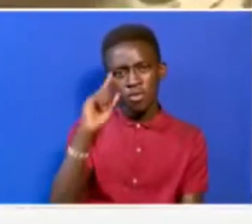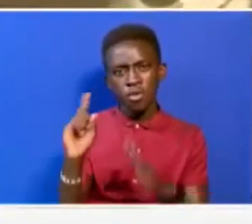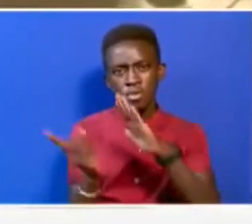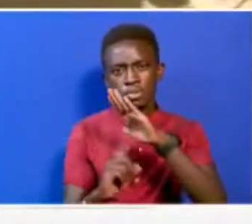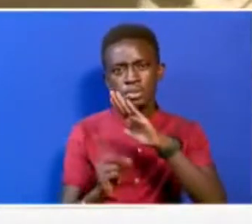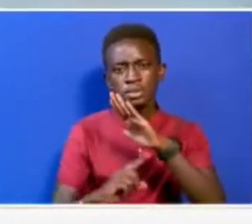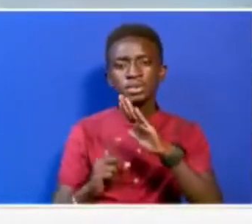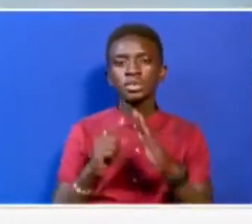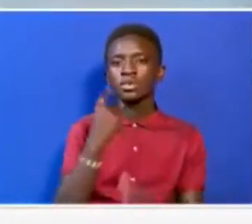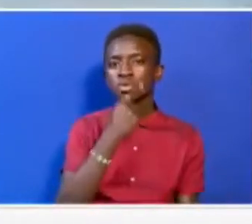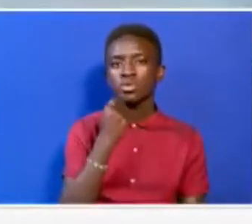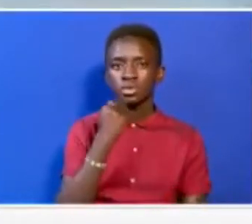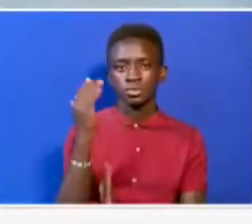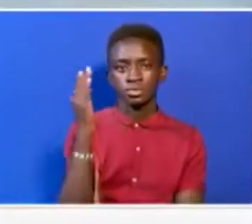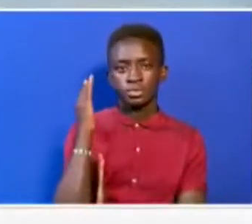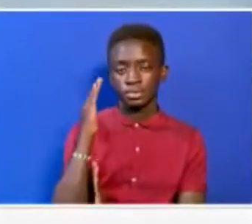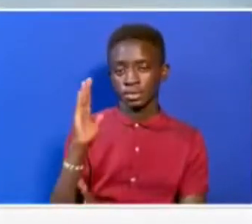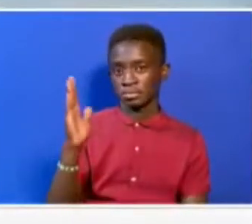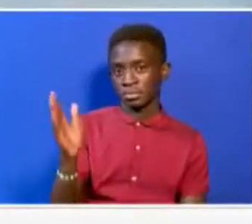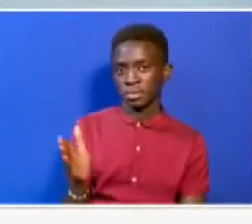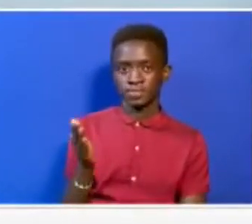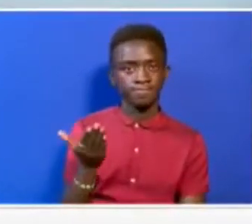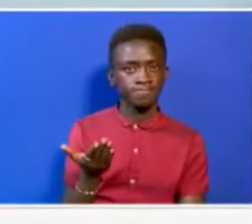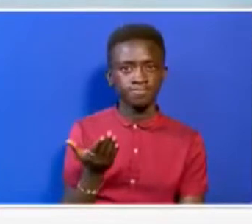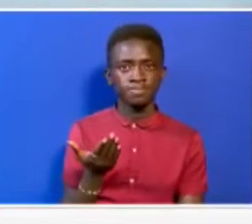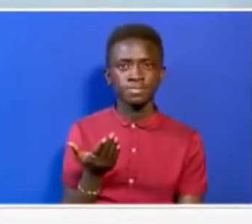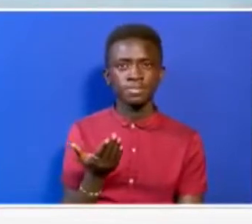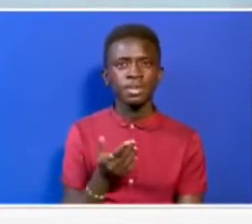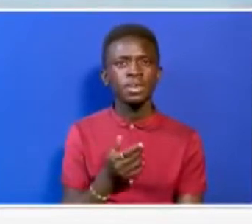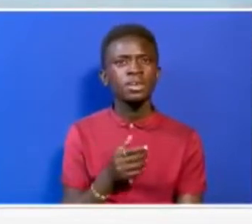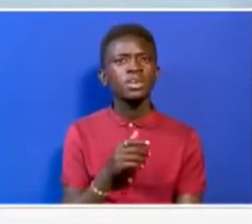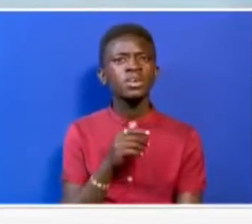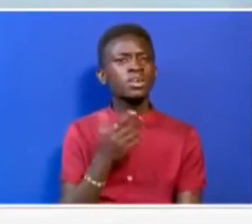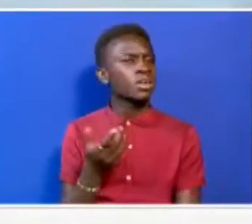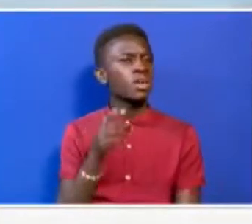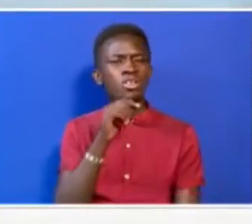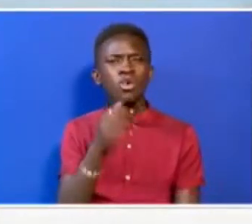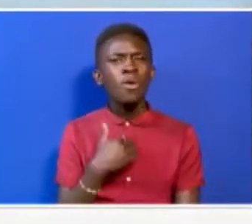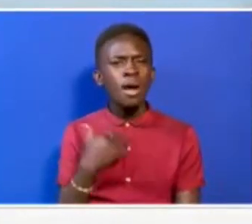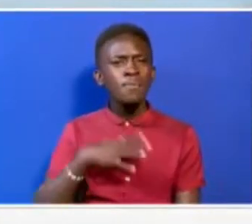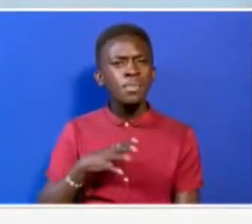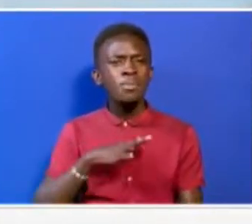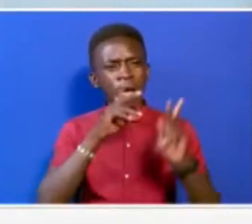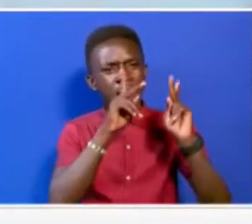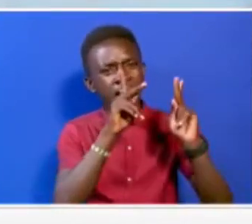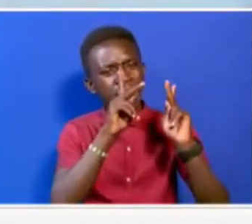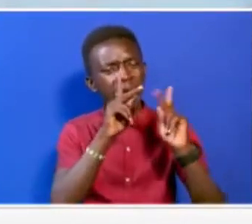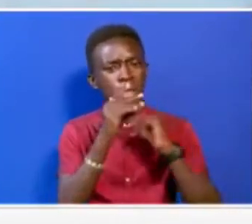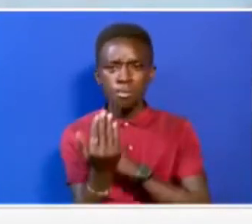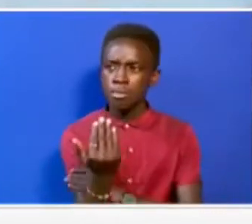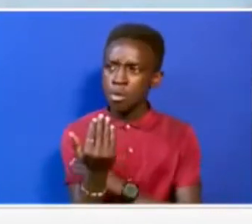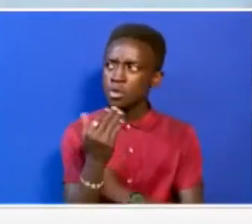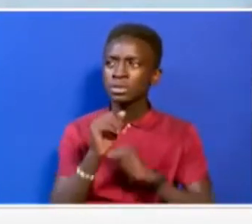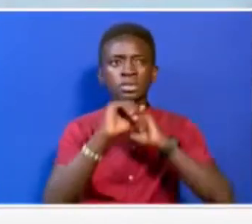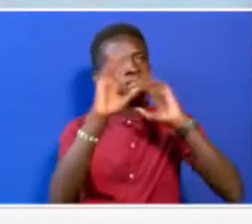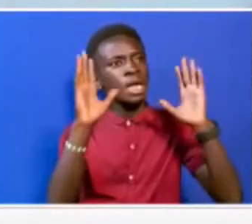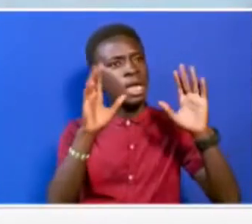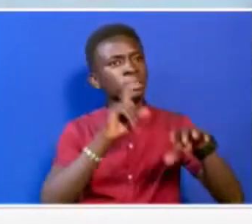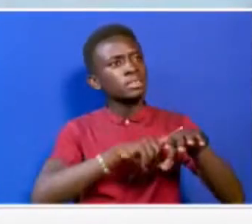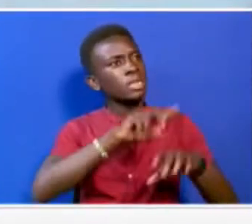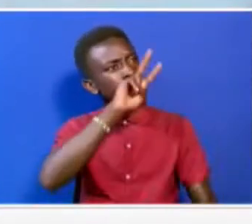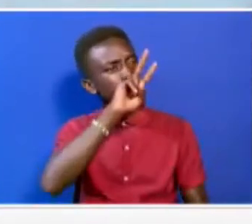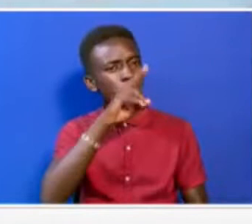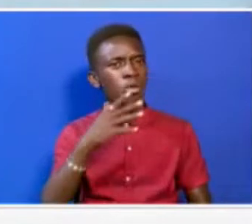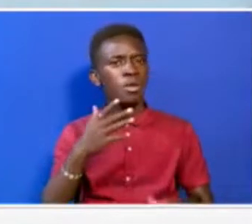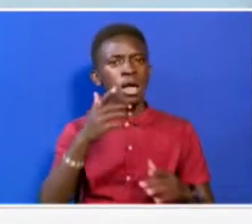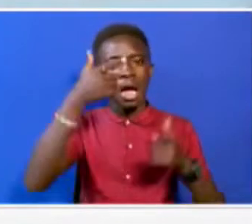Fred Matiang'i. Hatuwezi kuwa na watu wanapiga duru mchana, asubuhi, jioni, hata saa 8 mchana